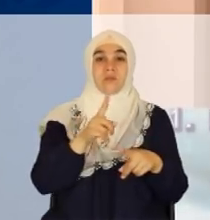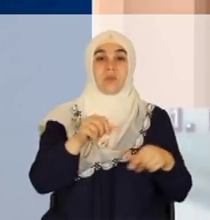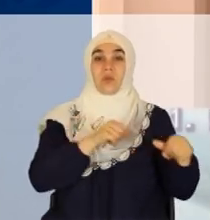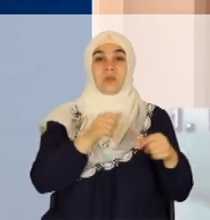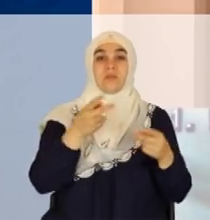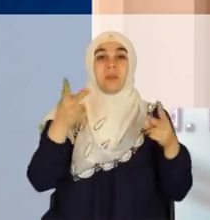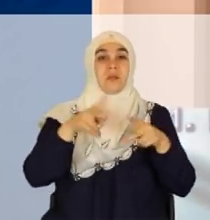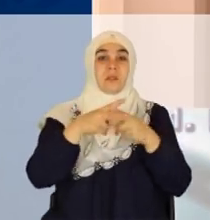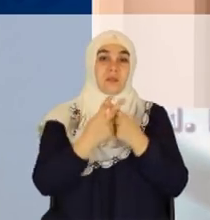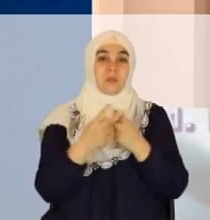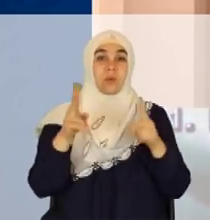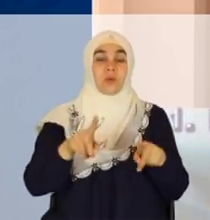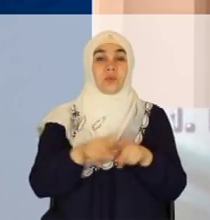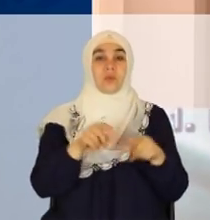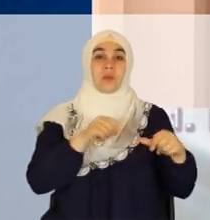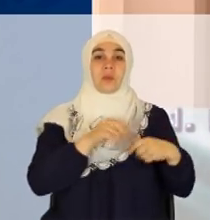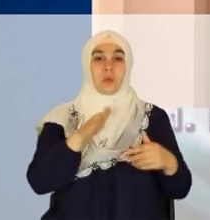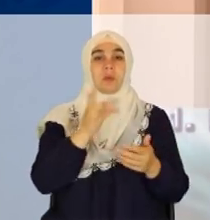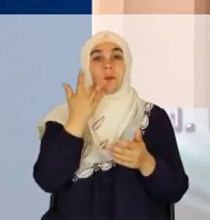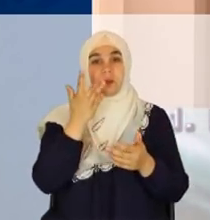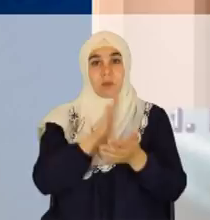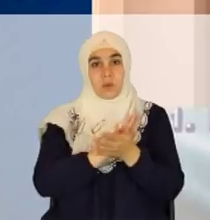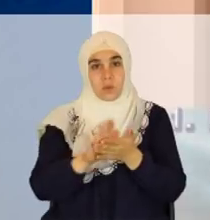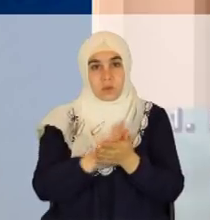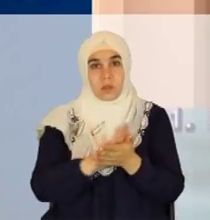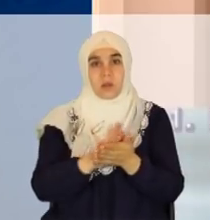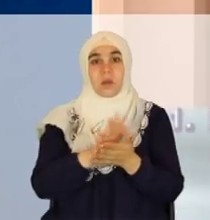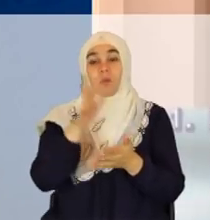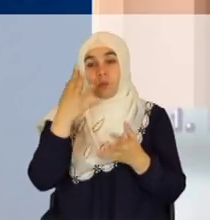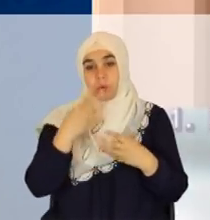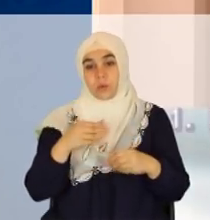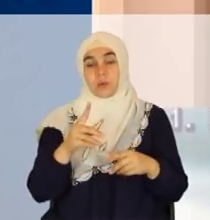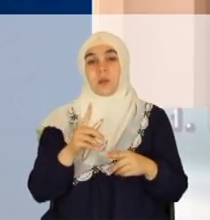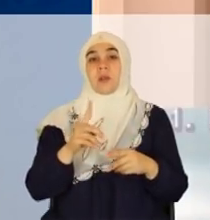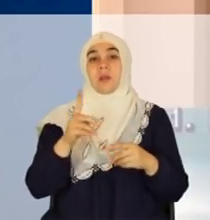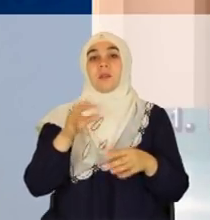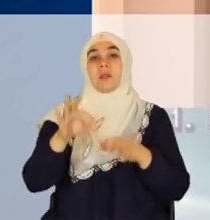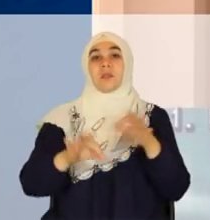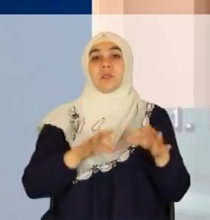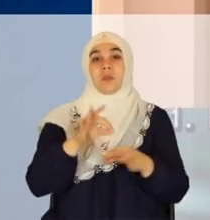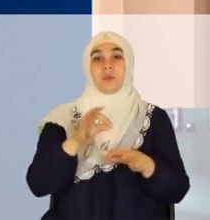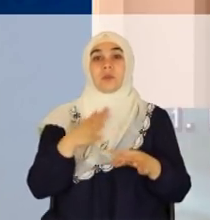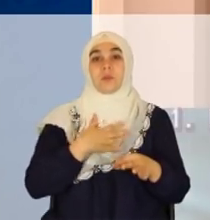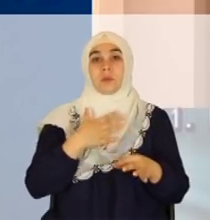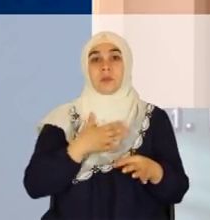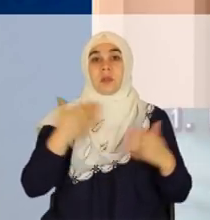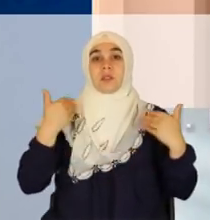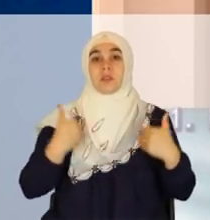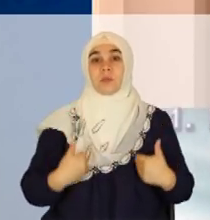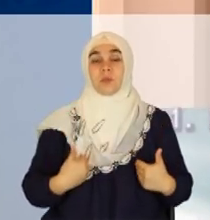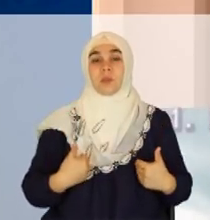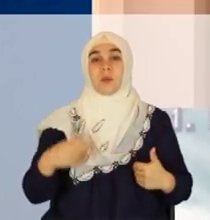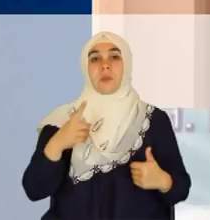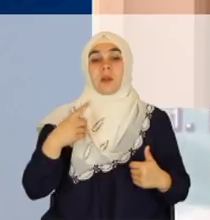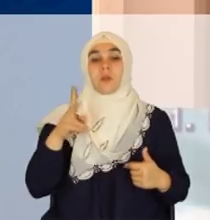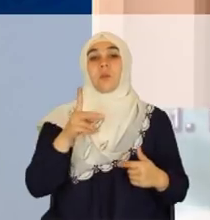bo'ladi. Ana buni tozalab ketkizish kerak. Ortiqcha narsa deganda o'zimizni jismimizda,